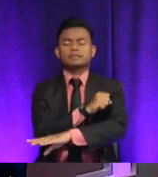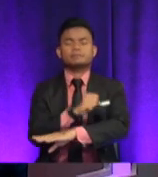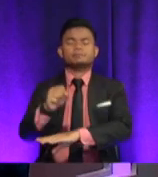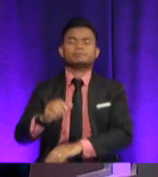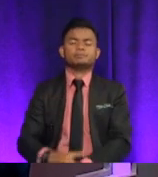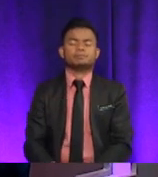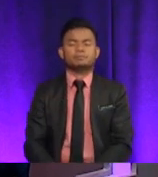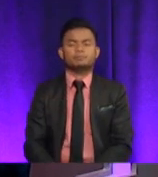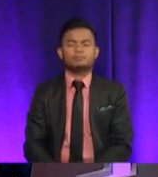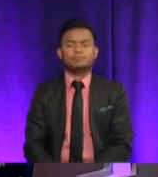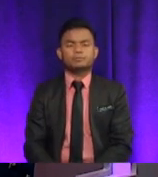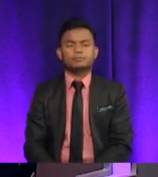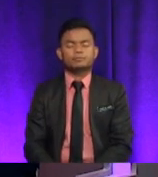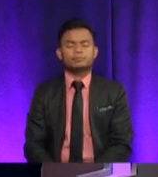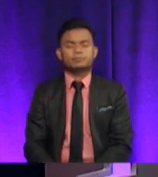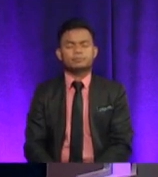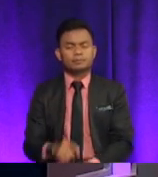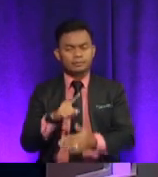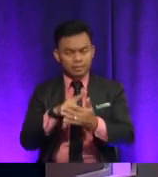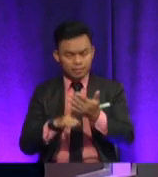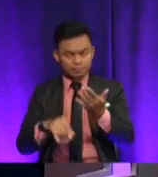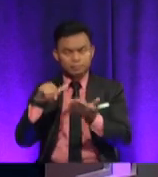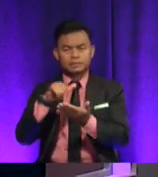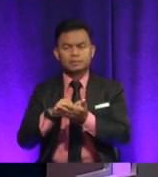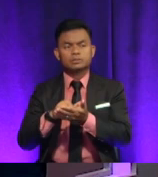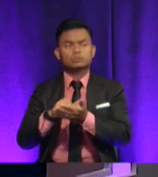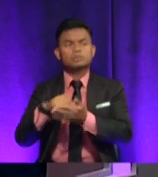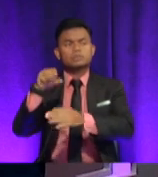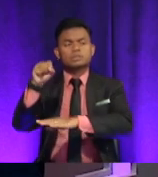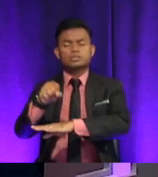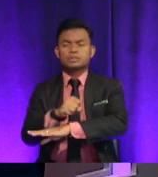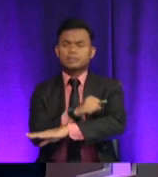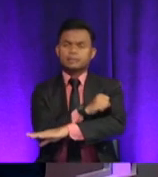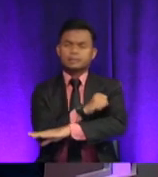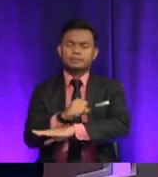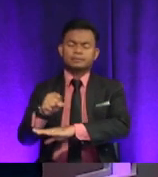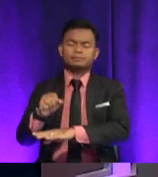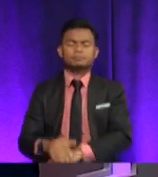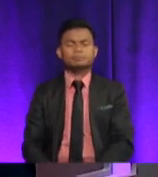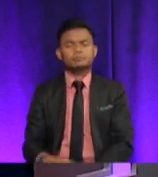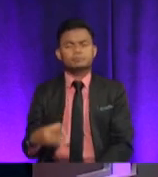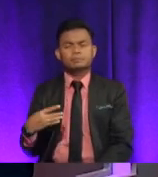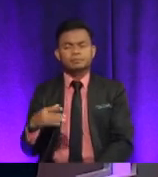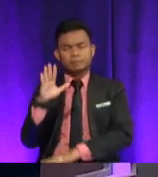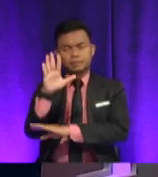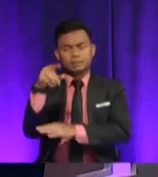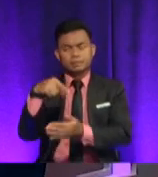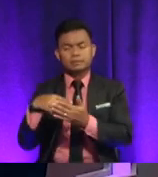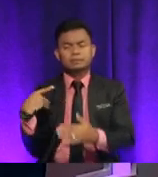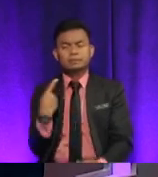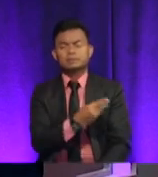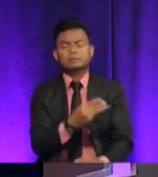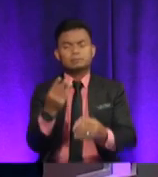kita tengok oke apa itu syair pada peta ini kita tidak berfungsi Oke kita tidak berfungsi kita tidak mengetahui kita tidak menyelami